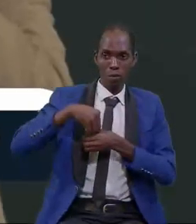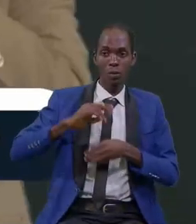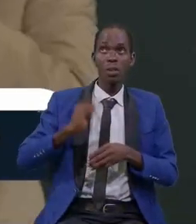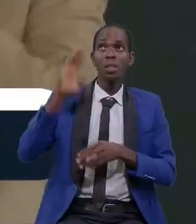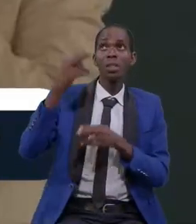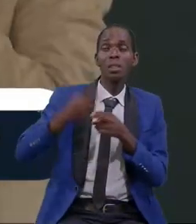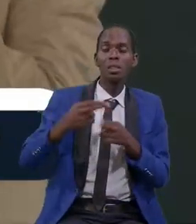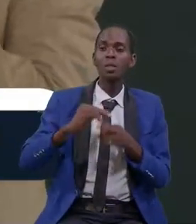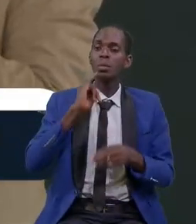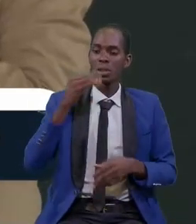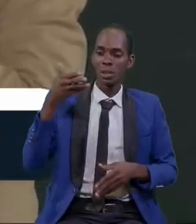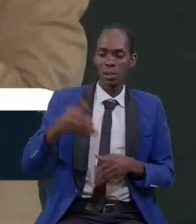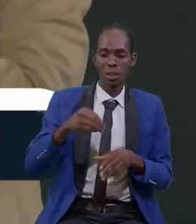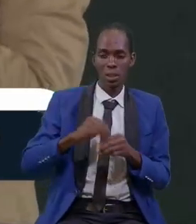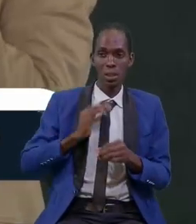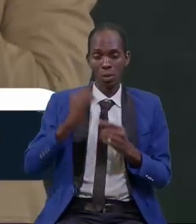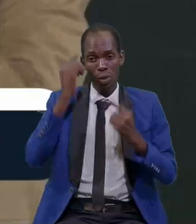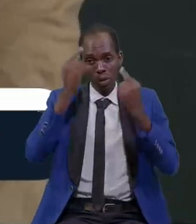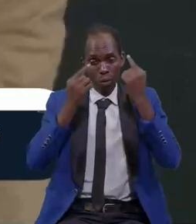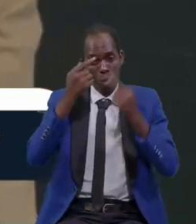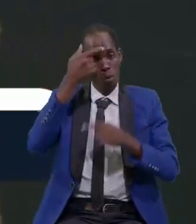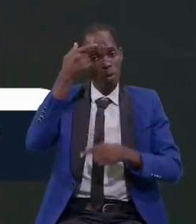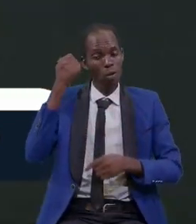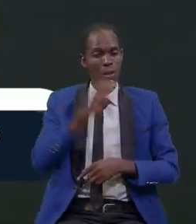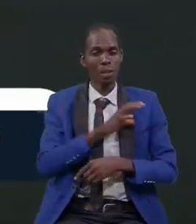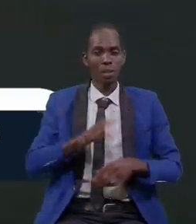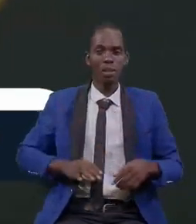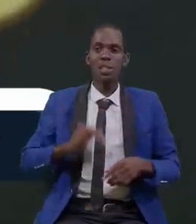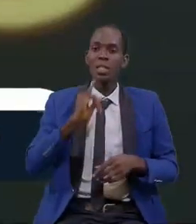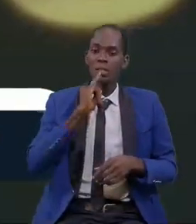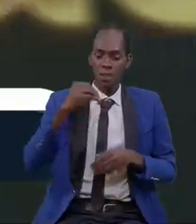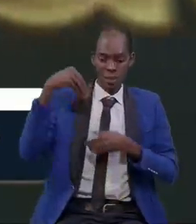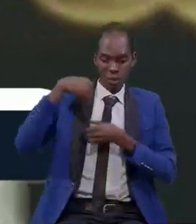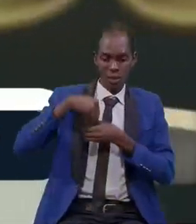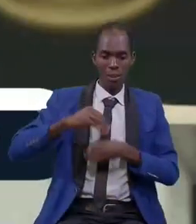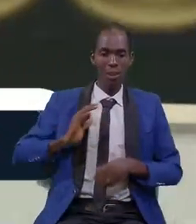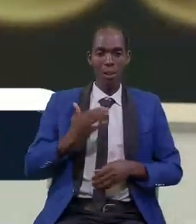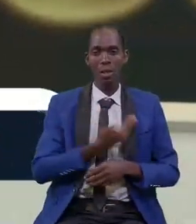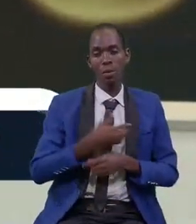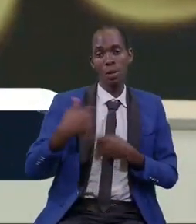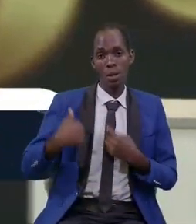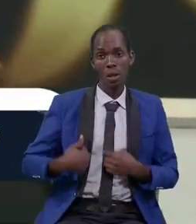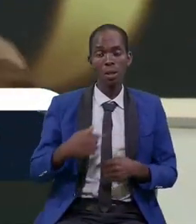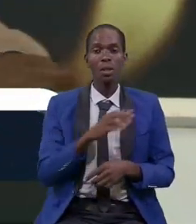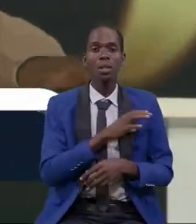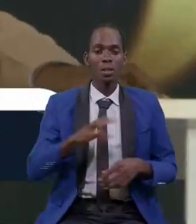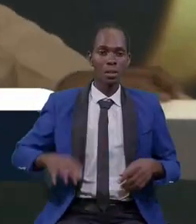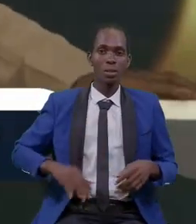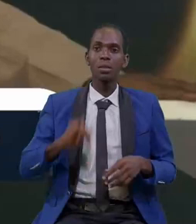nom est toujours là. Parce que Christ est présent dans nos cœurs. Christ est